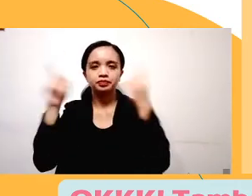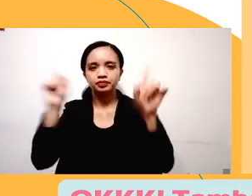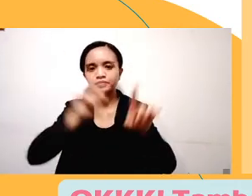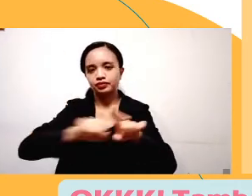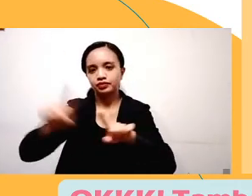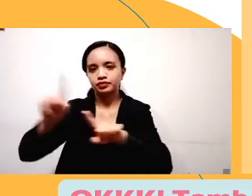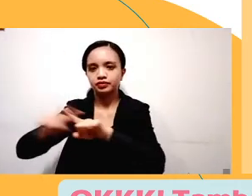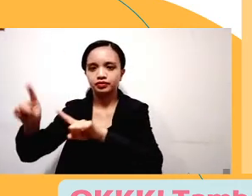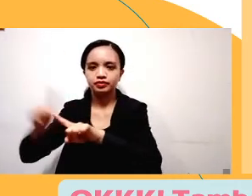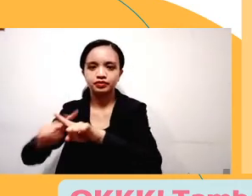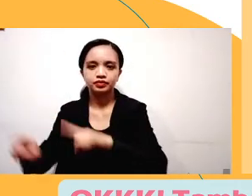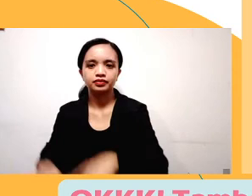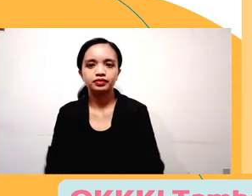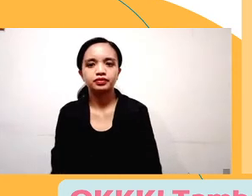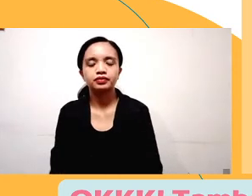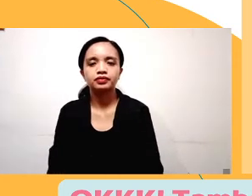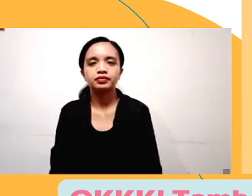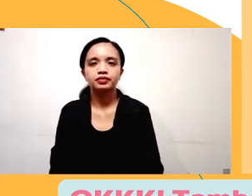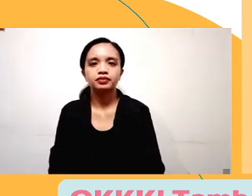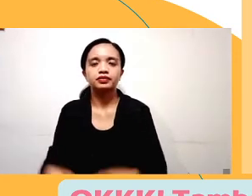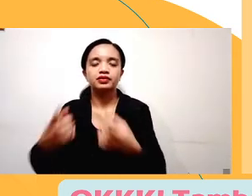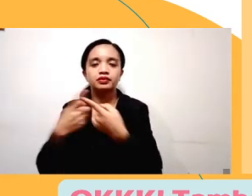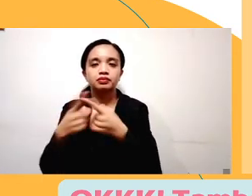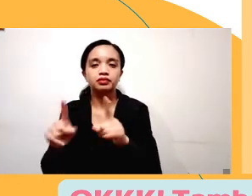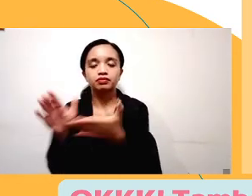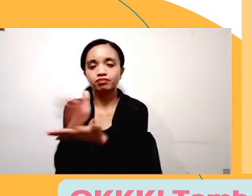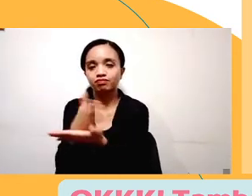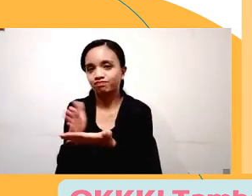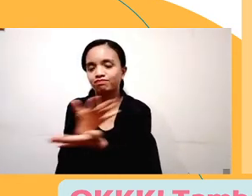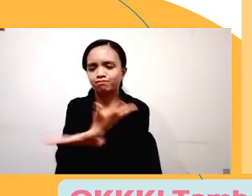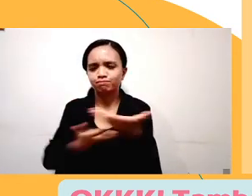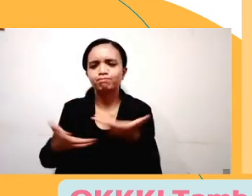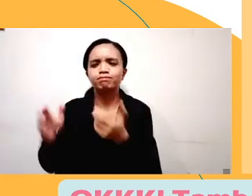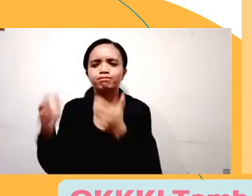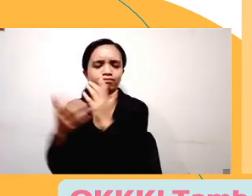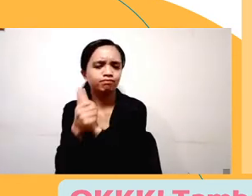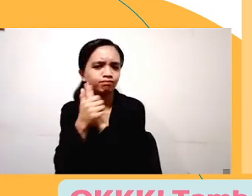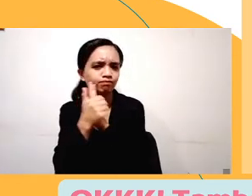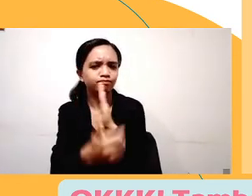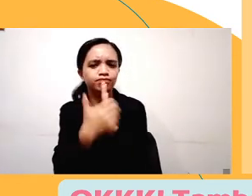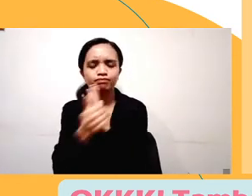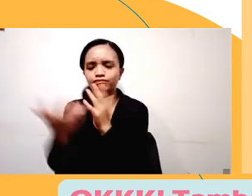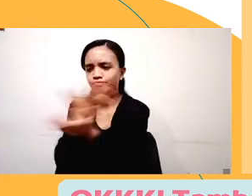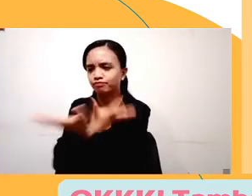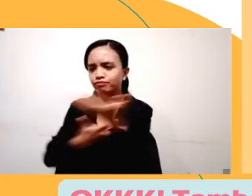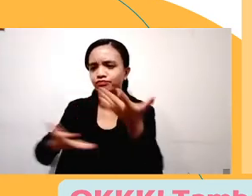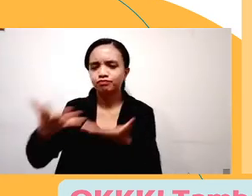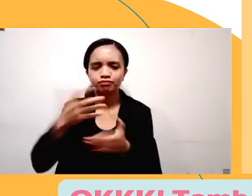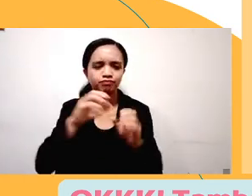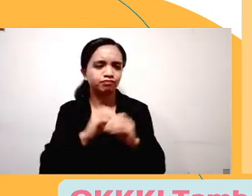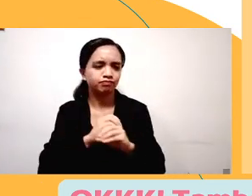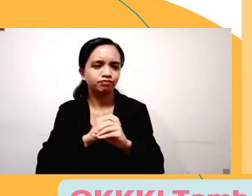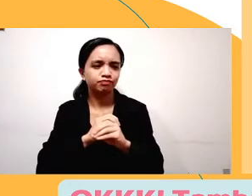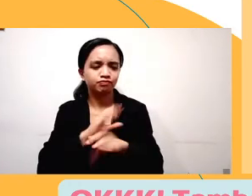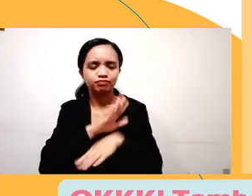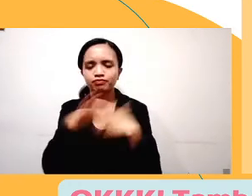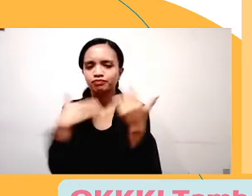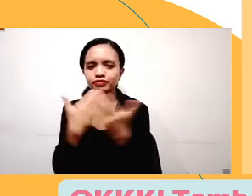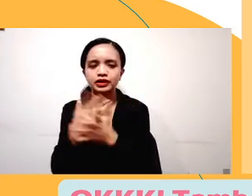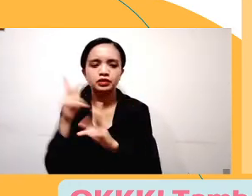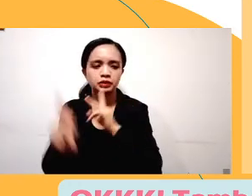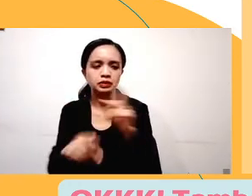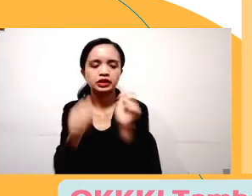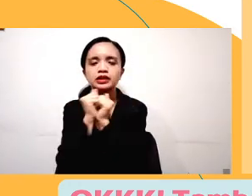lipunan. Ibinabahagi natin ang ating kalakasan sa mga nakakarami para sabay-sabay tayong